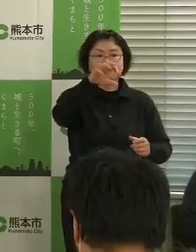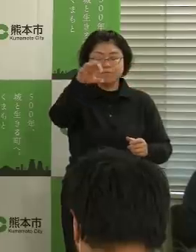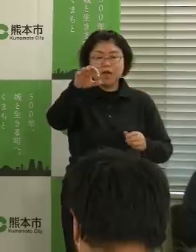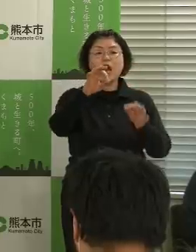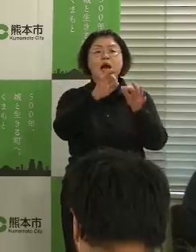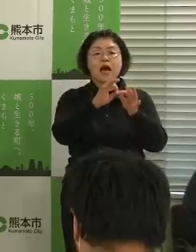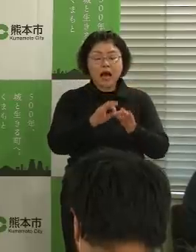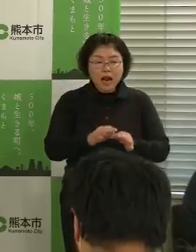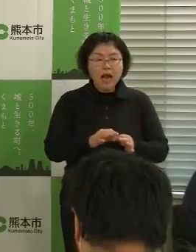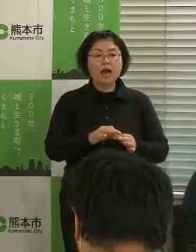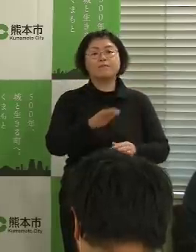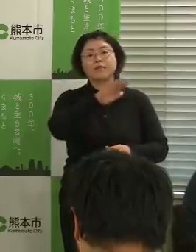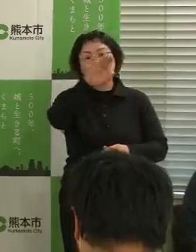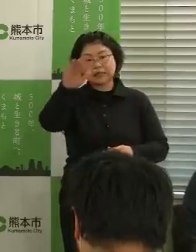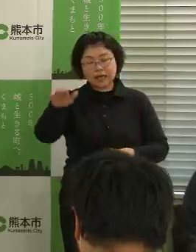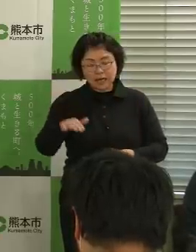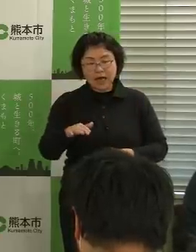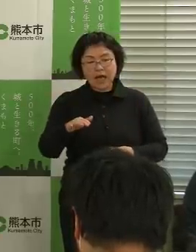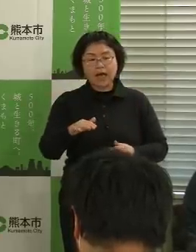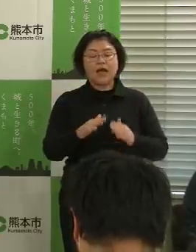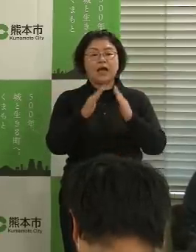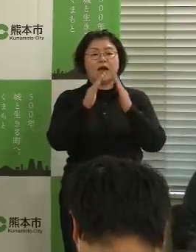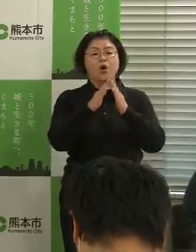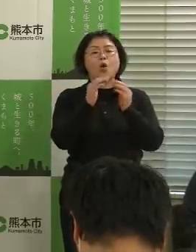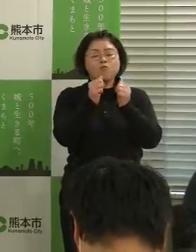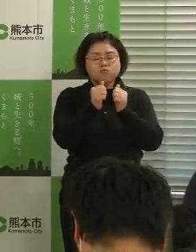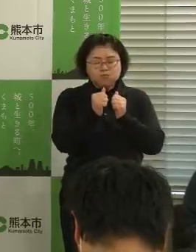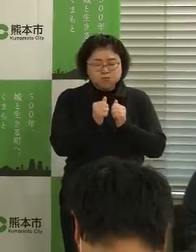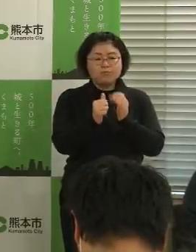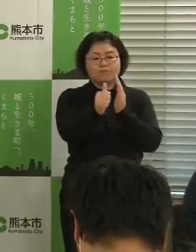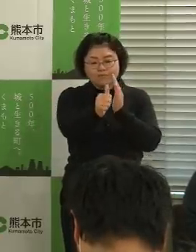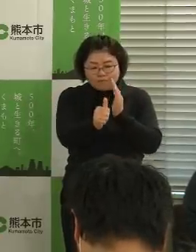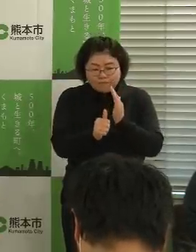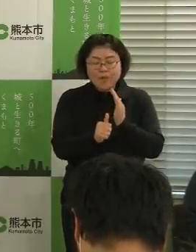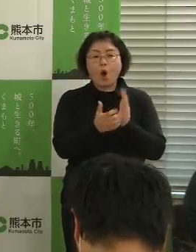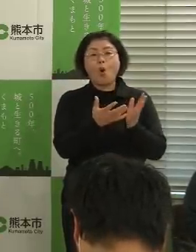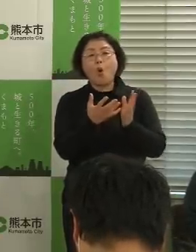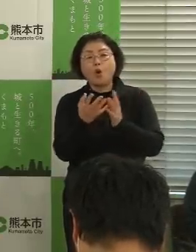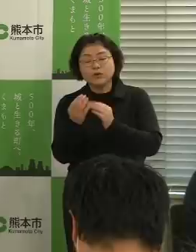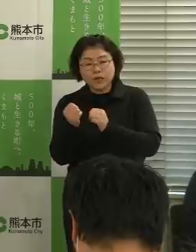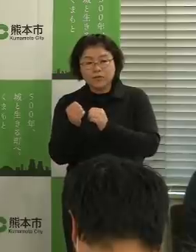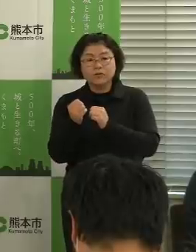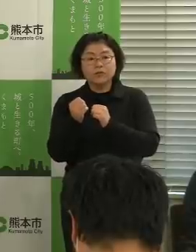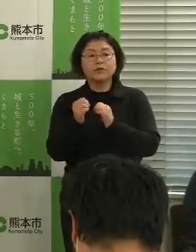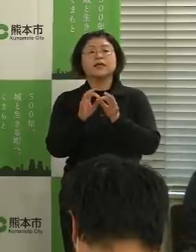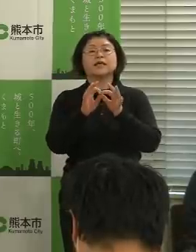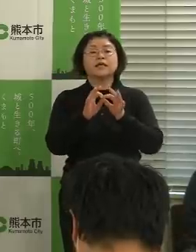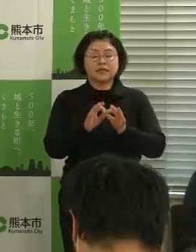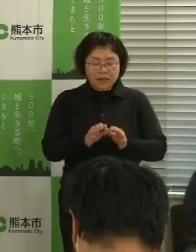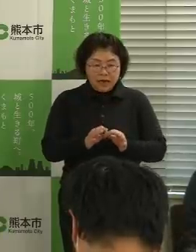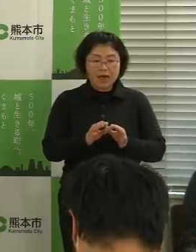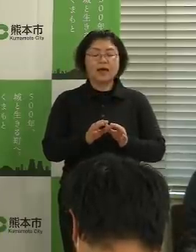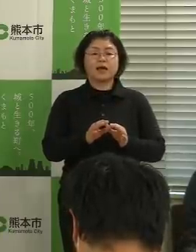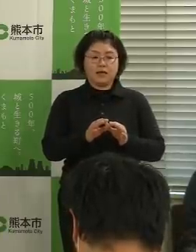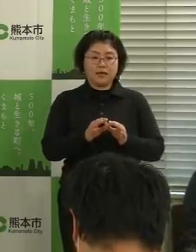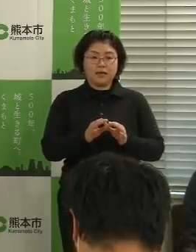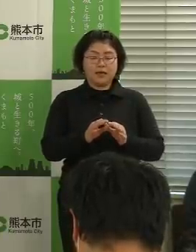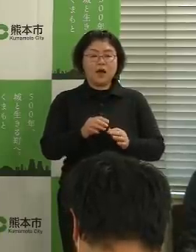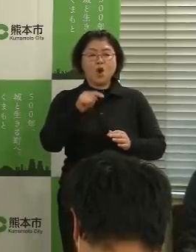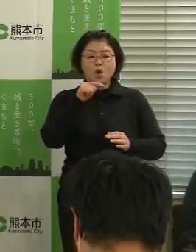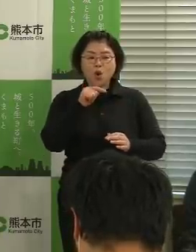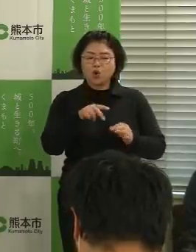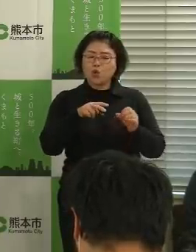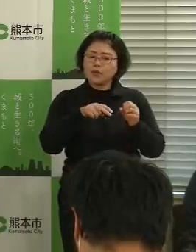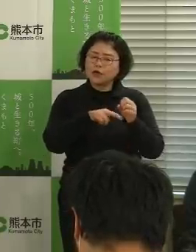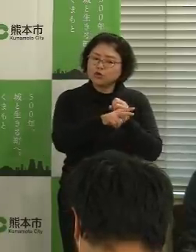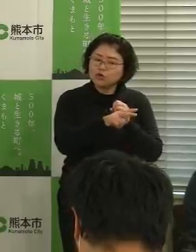後市民の皆様が外出を控え自宅で過ごす機会が増えることとによりまして、新型コロナウイル